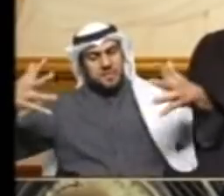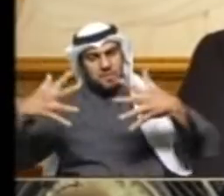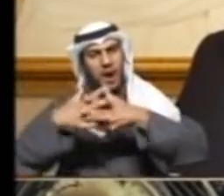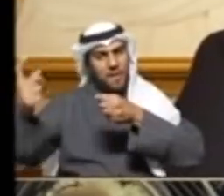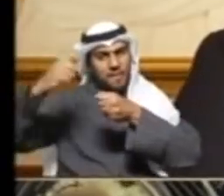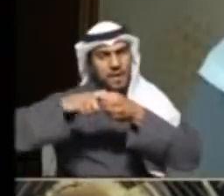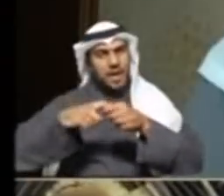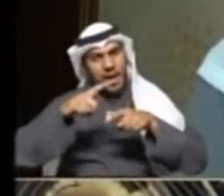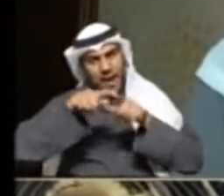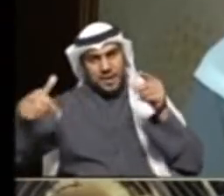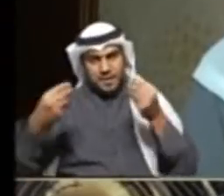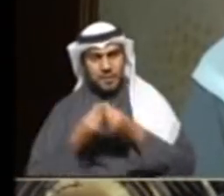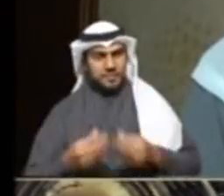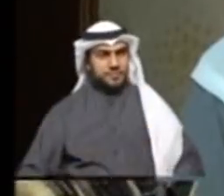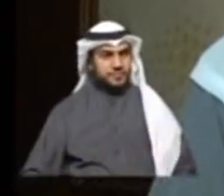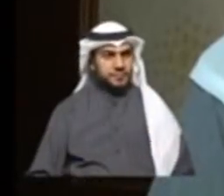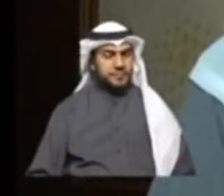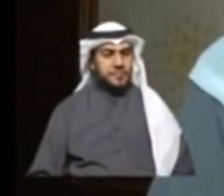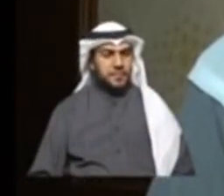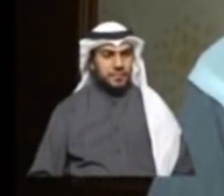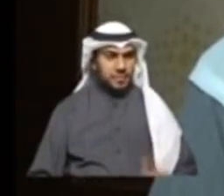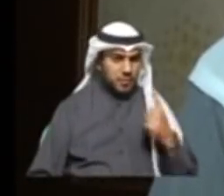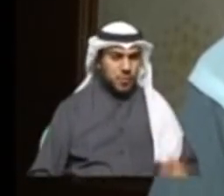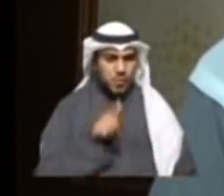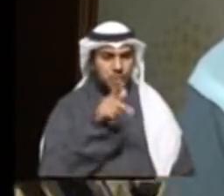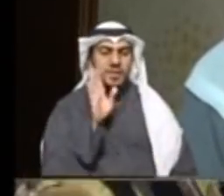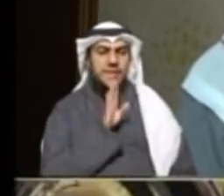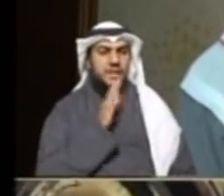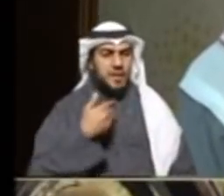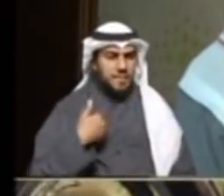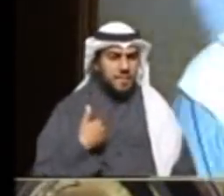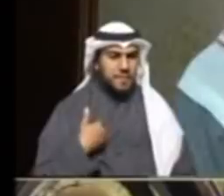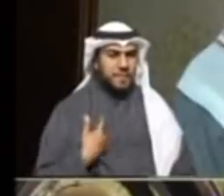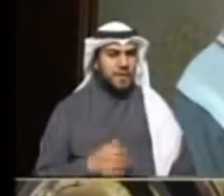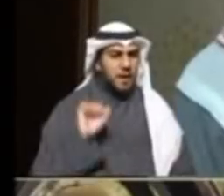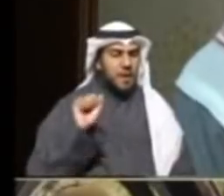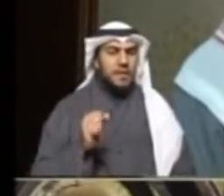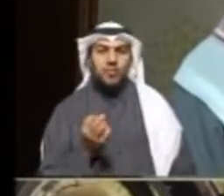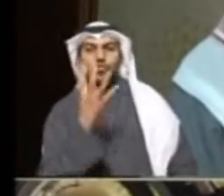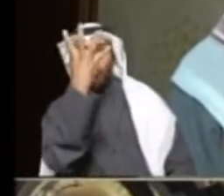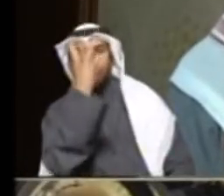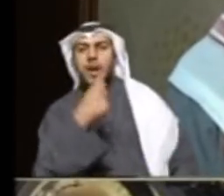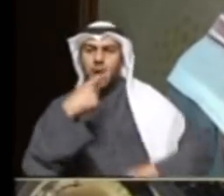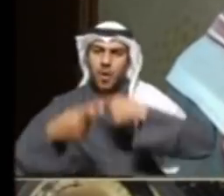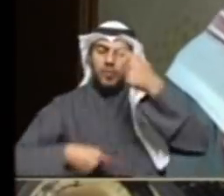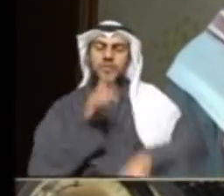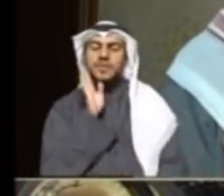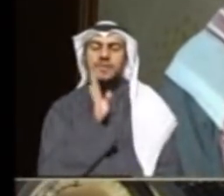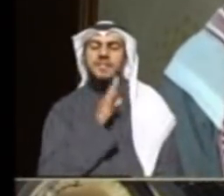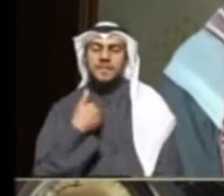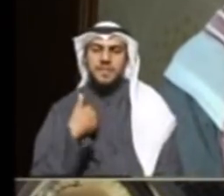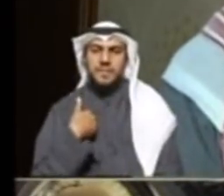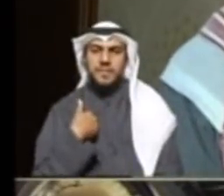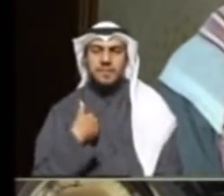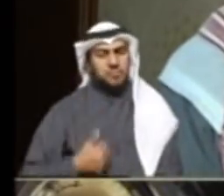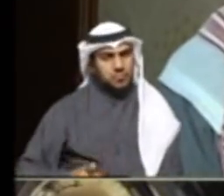نشارك مع أخواننا في الخليج. كان في تدريب يعني معسكر أسبوعين، تدريب صباحي ومسائي، ولعبنا